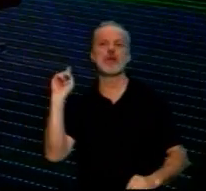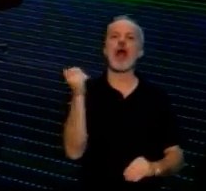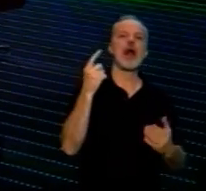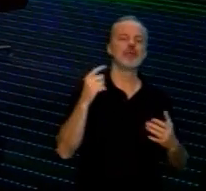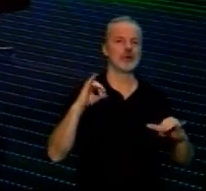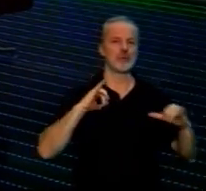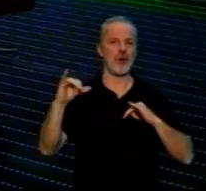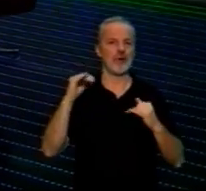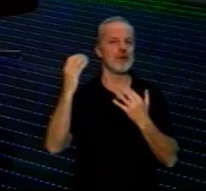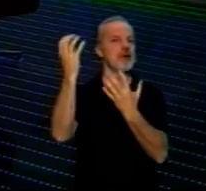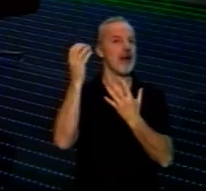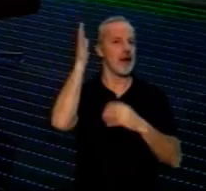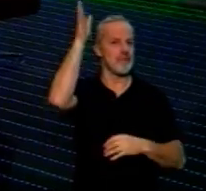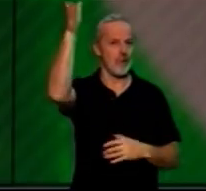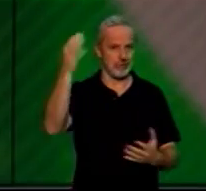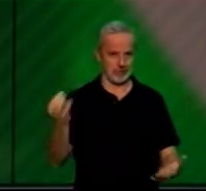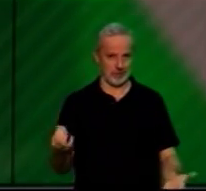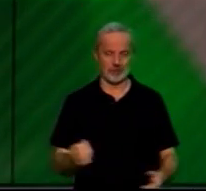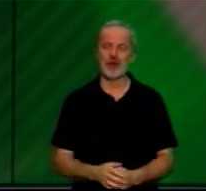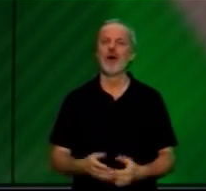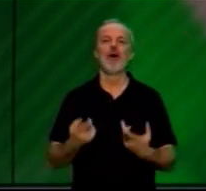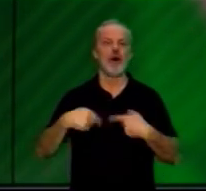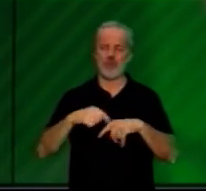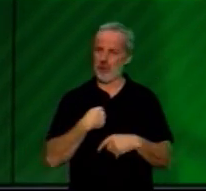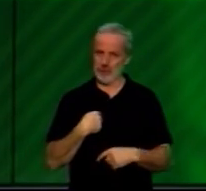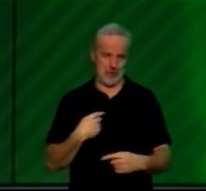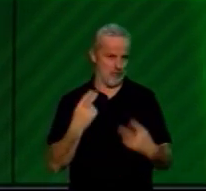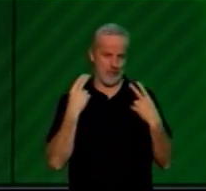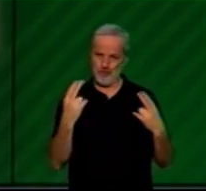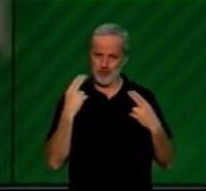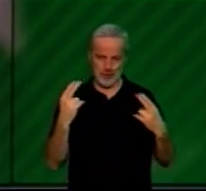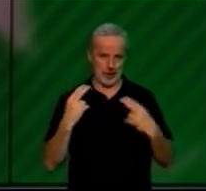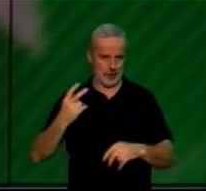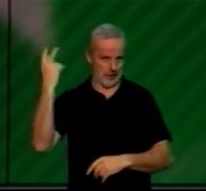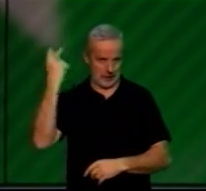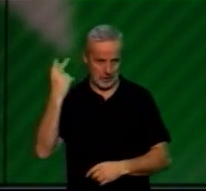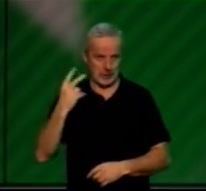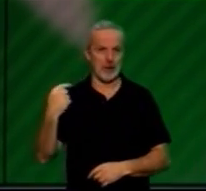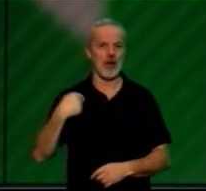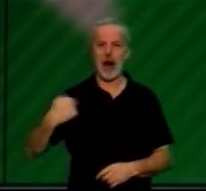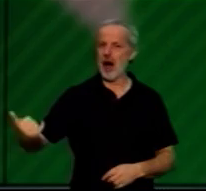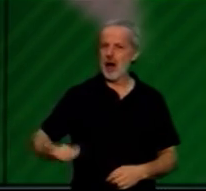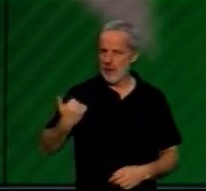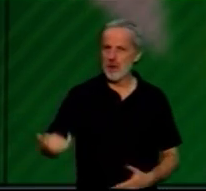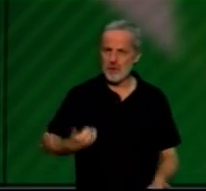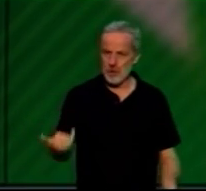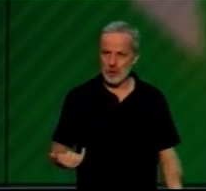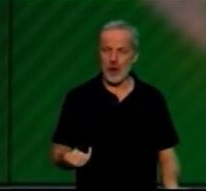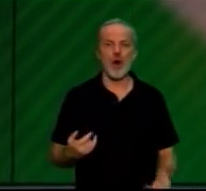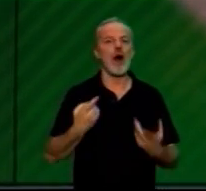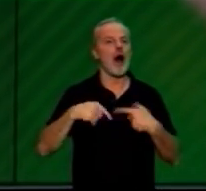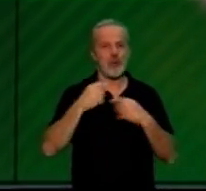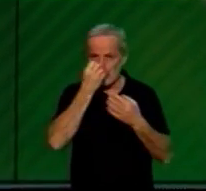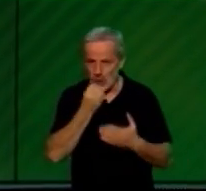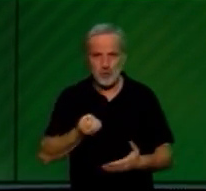naděje? Pro mě to znamená hodně. Vlastně jsem vlastně junior a můžu říct, že to je pro mě asi životní úspěch v